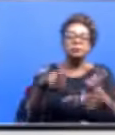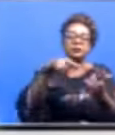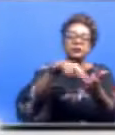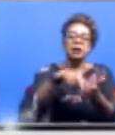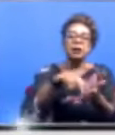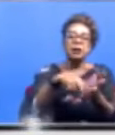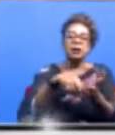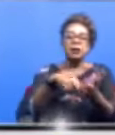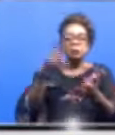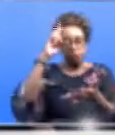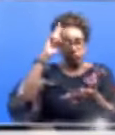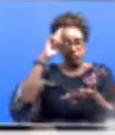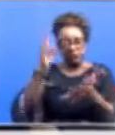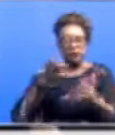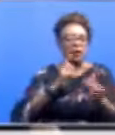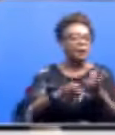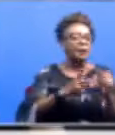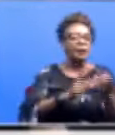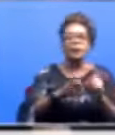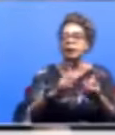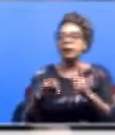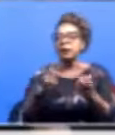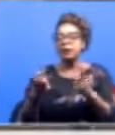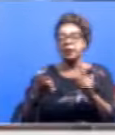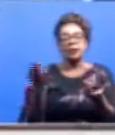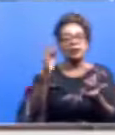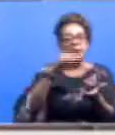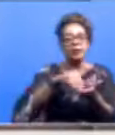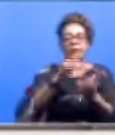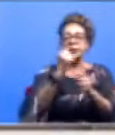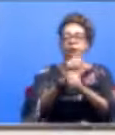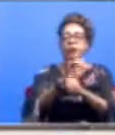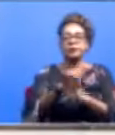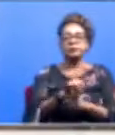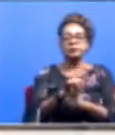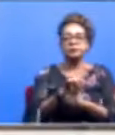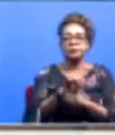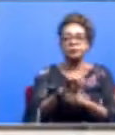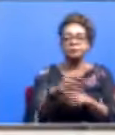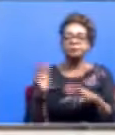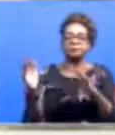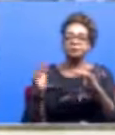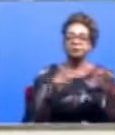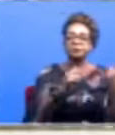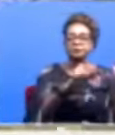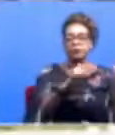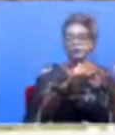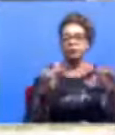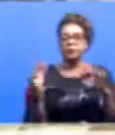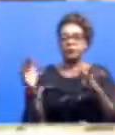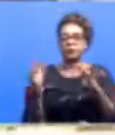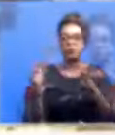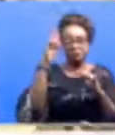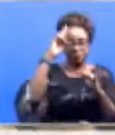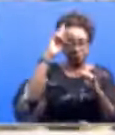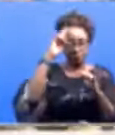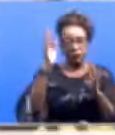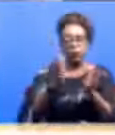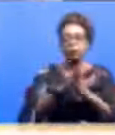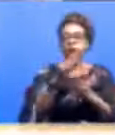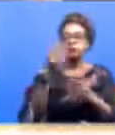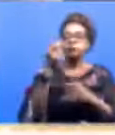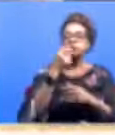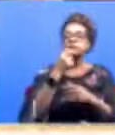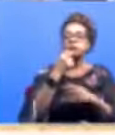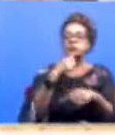wakikuja wanawakimbisha, tena maskari wanapanga hapo line. The battle between the group and police on Tuesday led